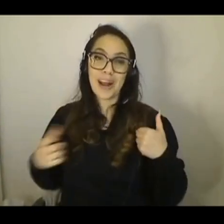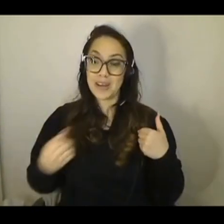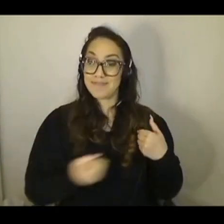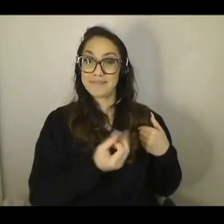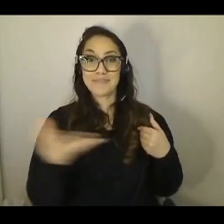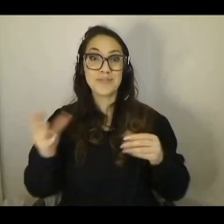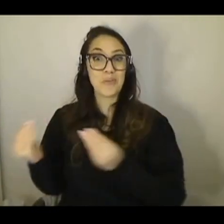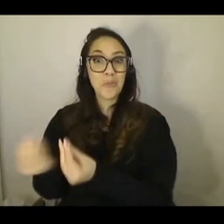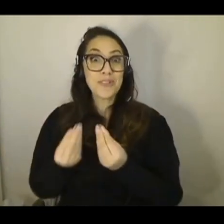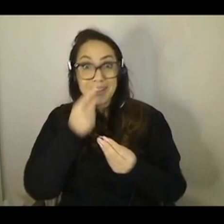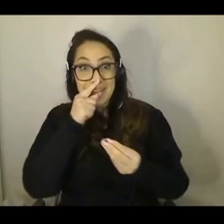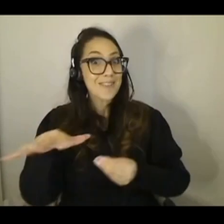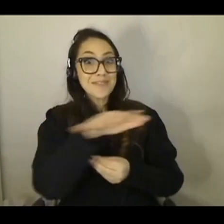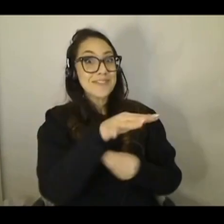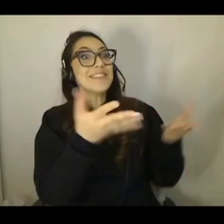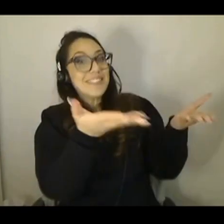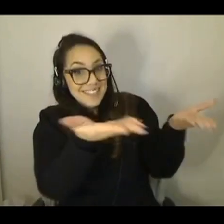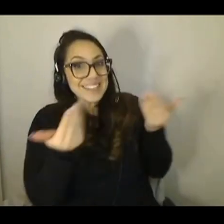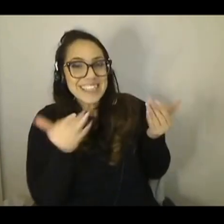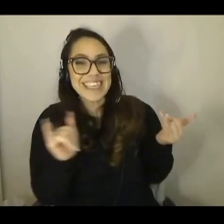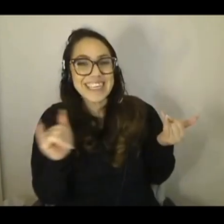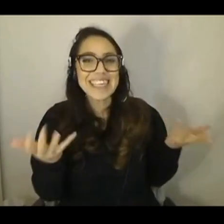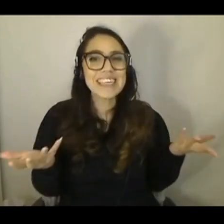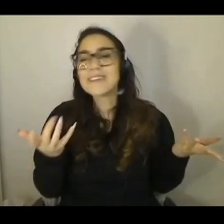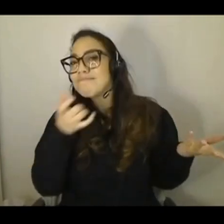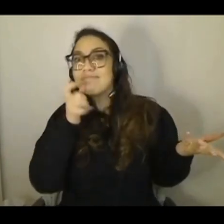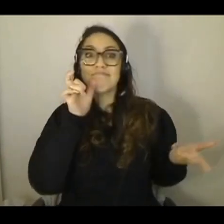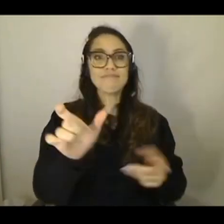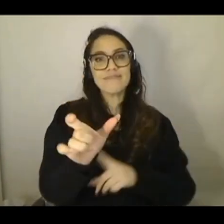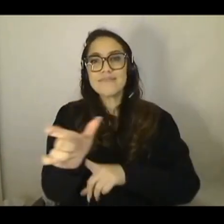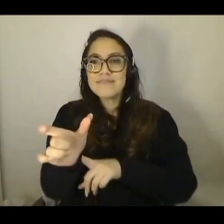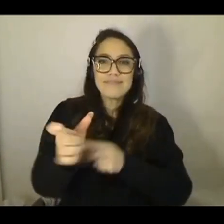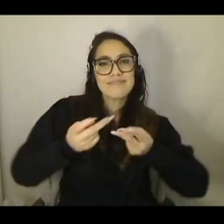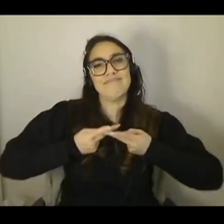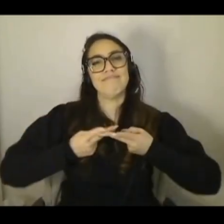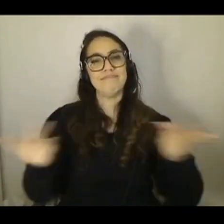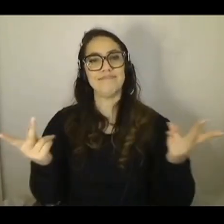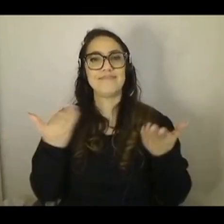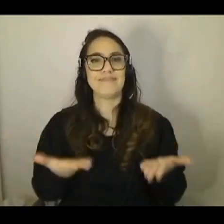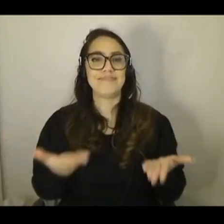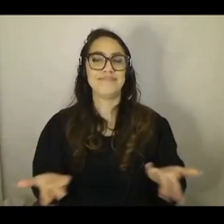voir. C'est à vous de voir. Quel est le message que vous souhaiteriez faire passer sur cette fin d'échange?